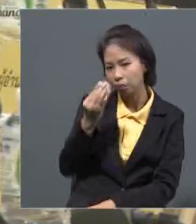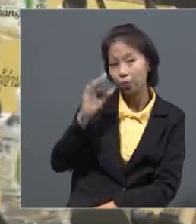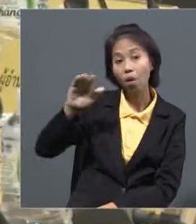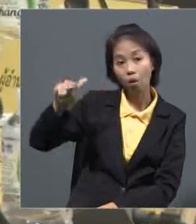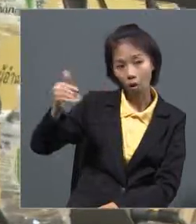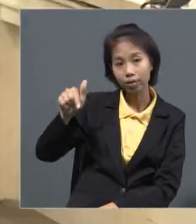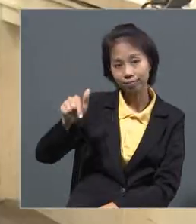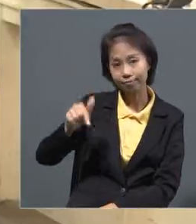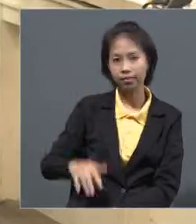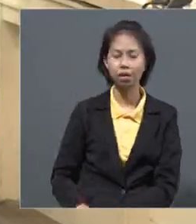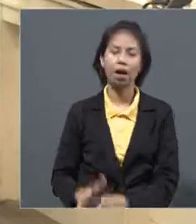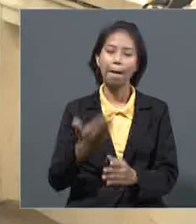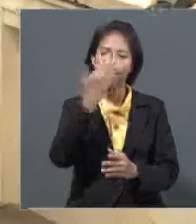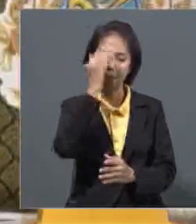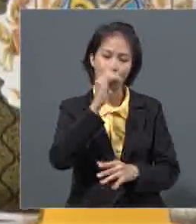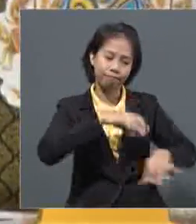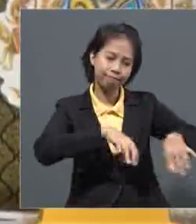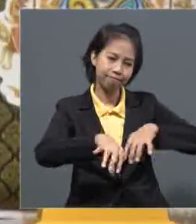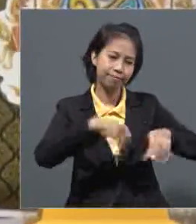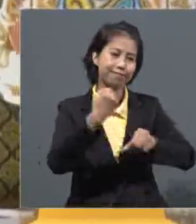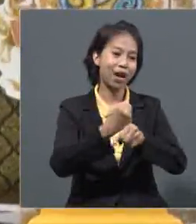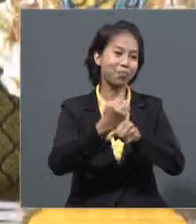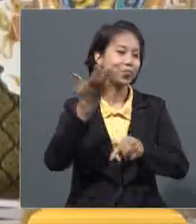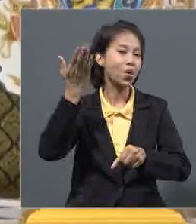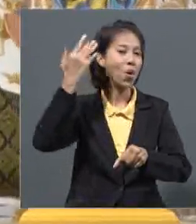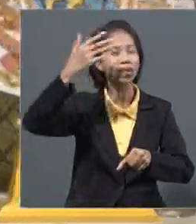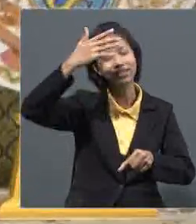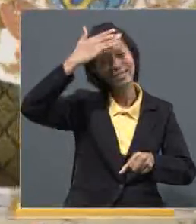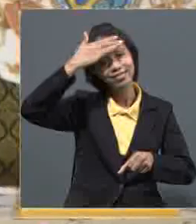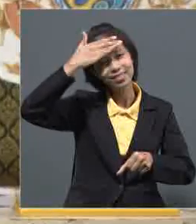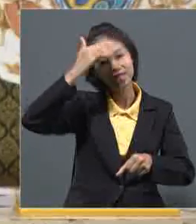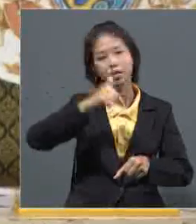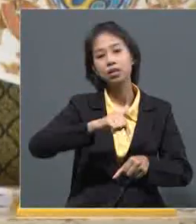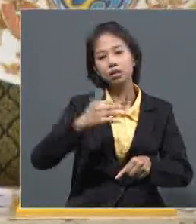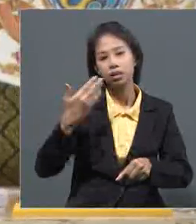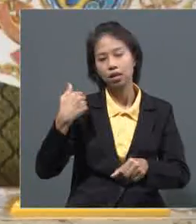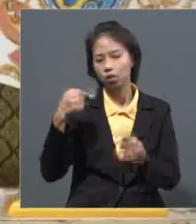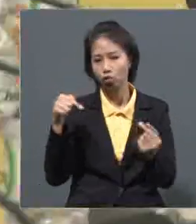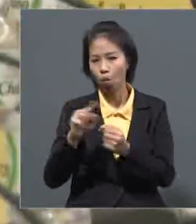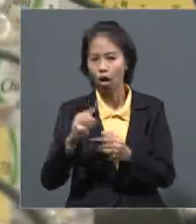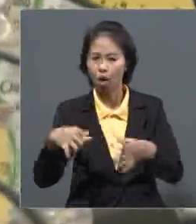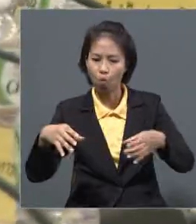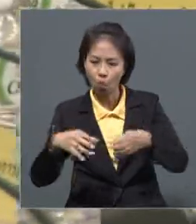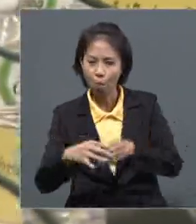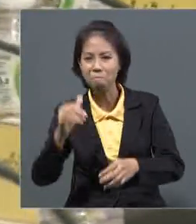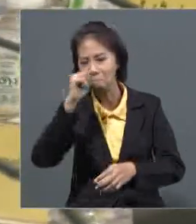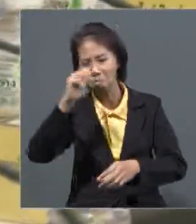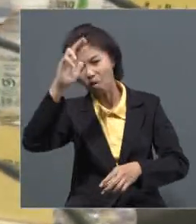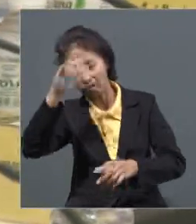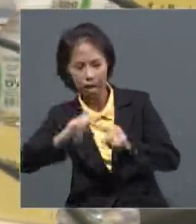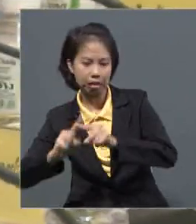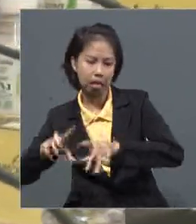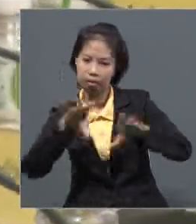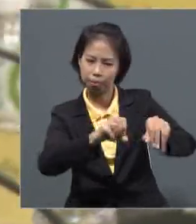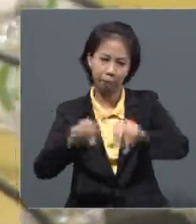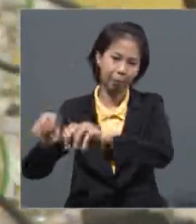ถ้าเราลองไปดูสโคปงานของคุณชาดาไทยเศรษฐ ์ ตอนนั้นเนี่ยเรื่องของปราบผู้มีอิทธิพลใช่ไหมก ็ ค่อนข้างที่จะเ